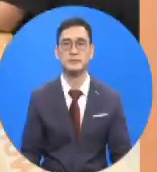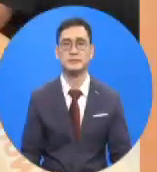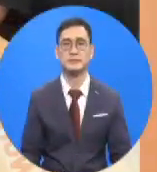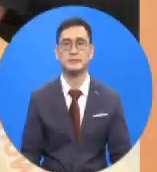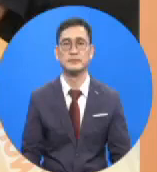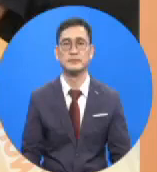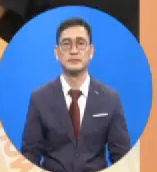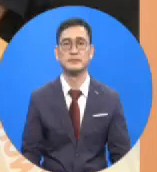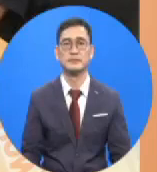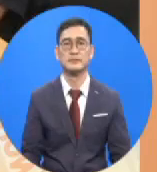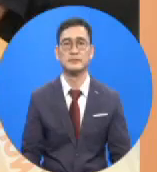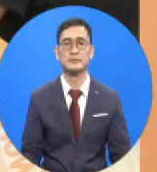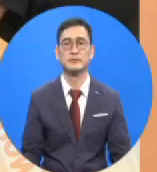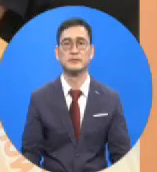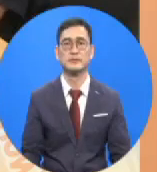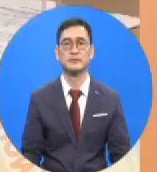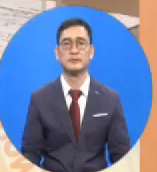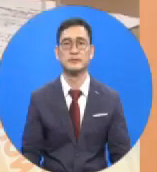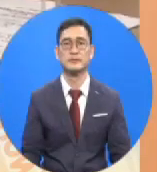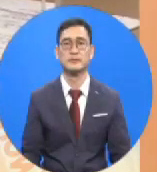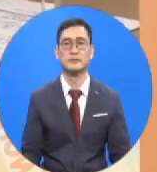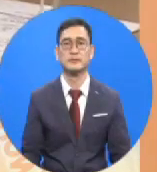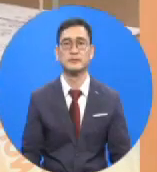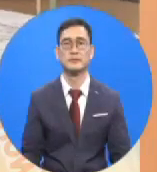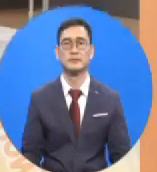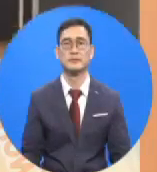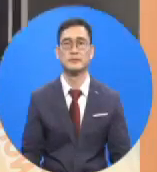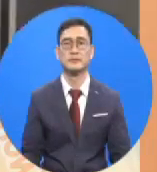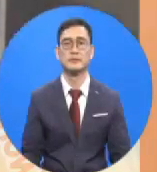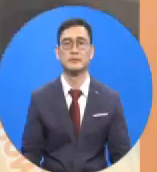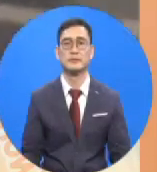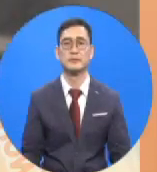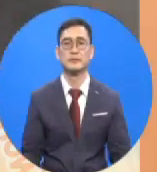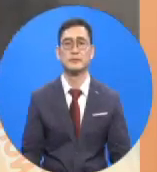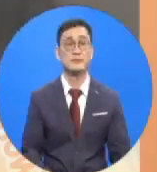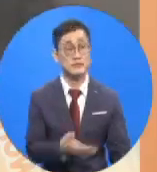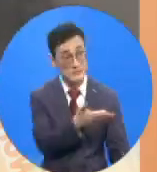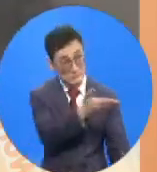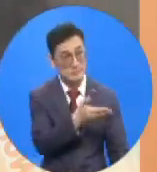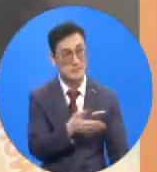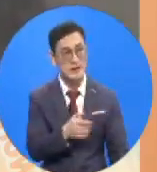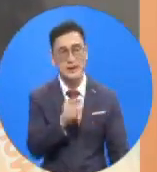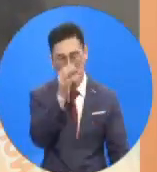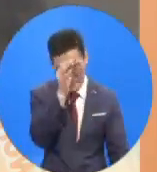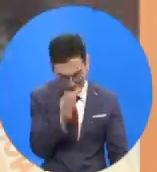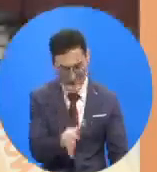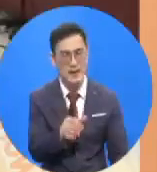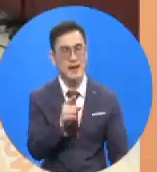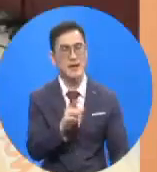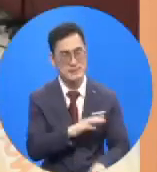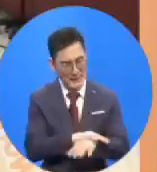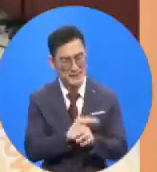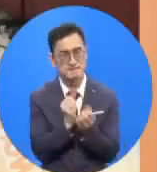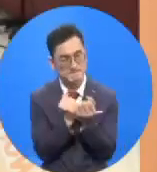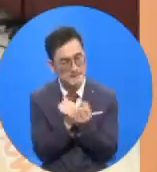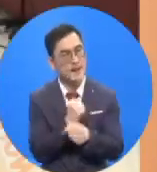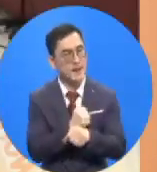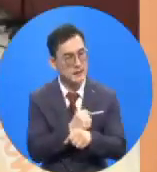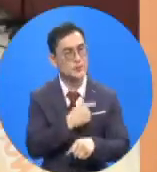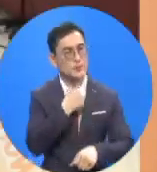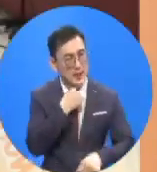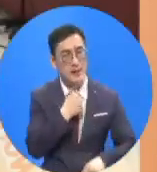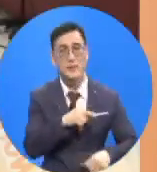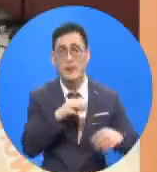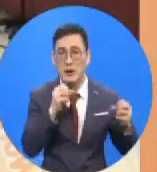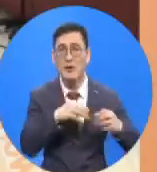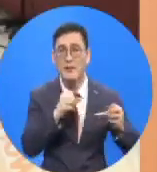총 교수님 처럼 말씀하시면 어느 국민이 귀를 기울이지 않겠어요 이렇게 대화로 설득하고 협력하지 라고 하면 이